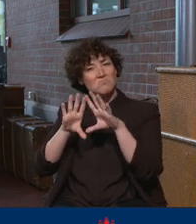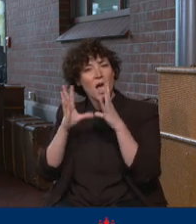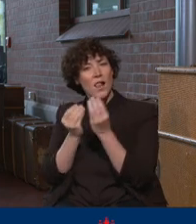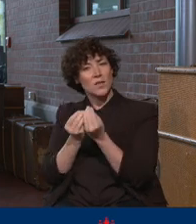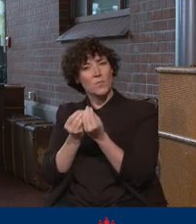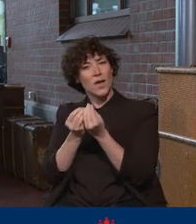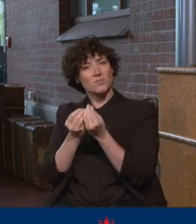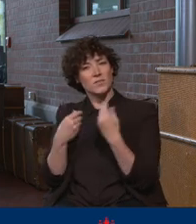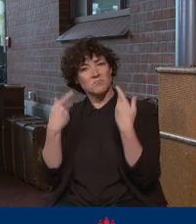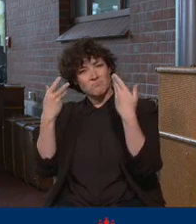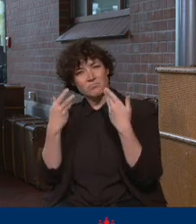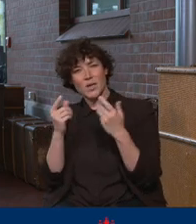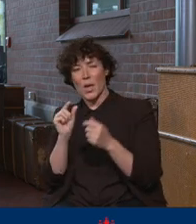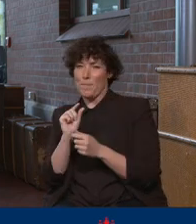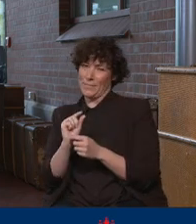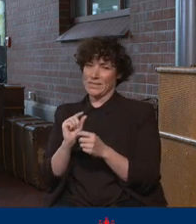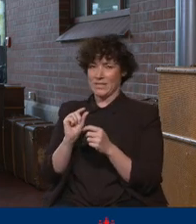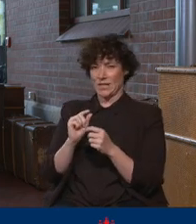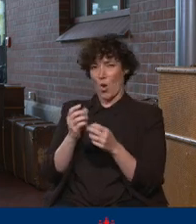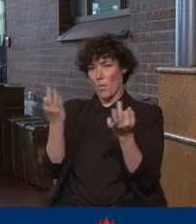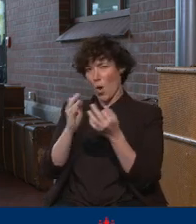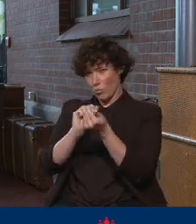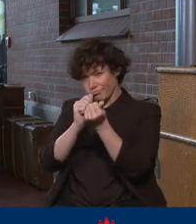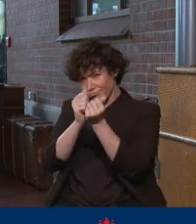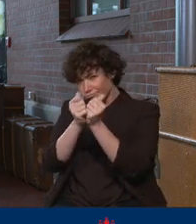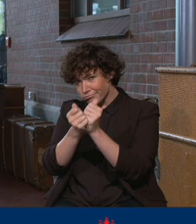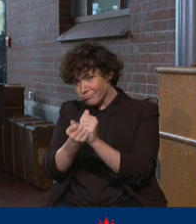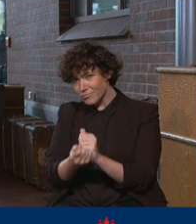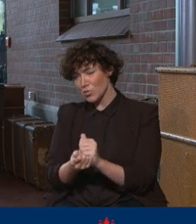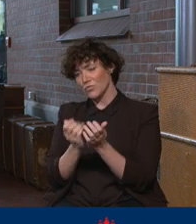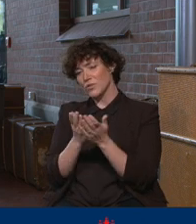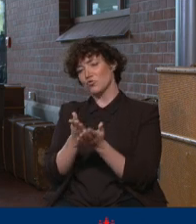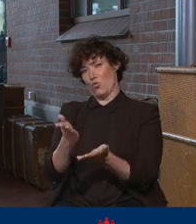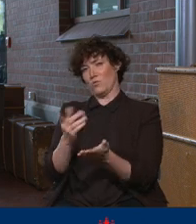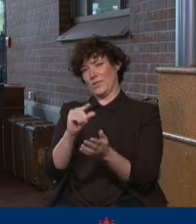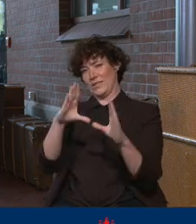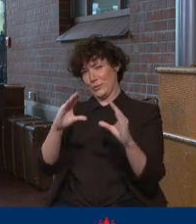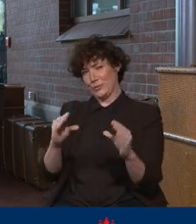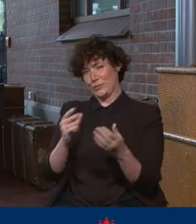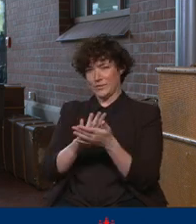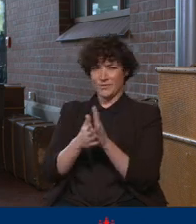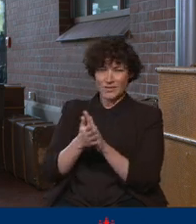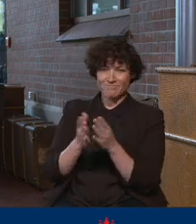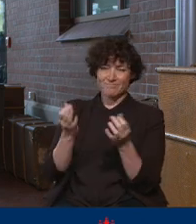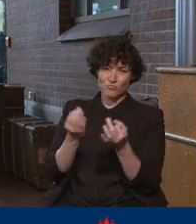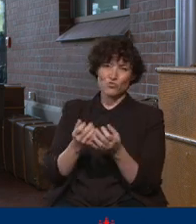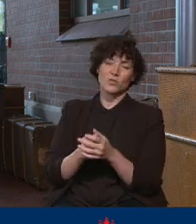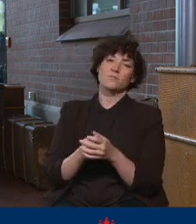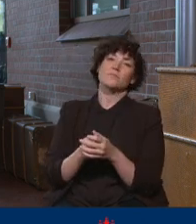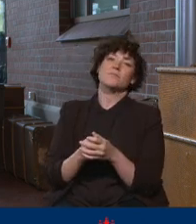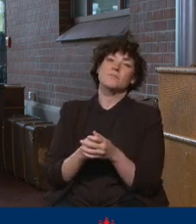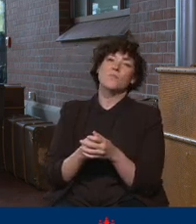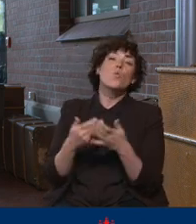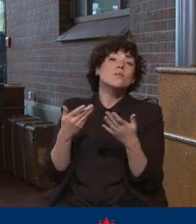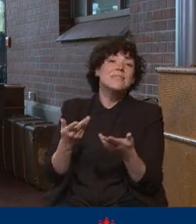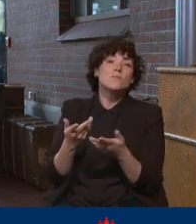auch ein stück weit ihre halbwertszeit vielleicht jetzt schon erreicht haben und dann gibt es diese unglaublichen panoramen